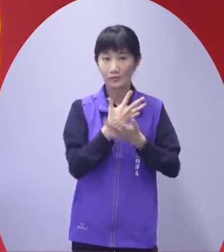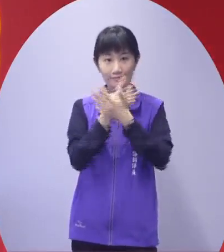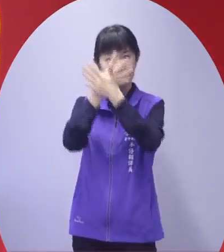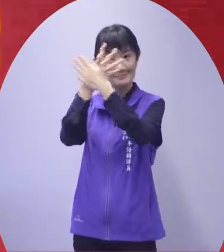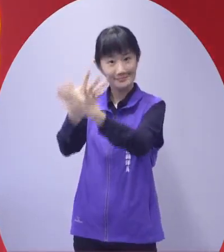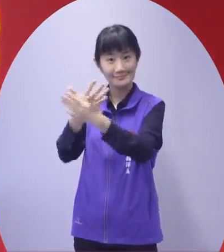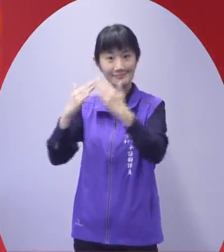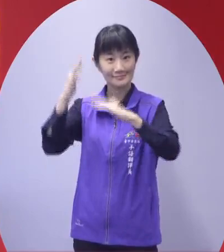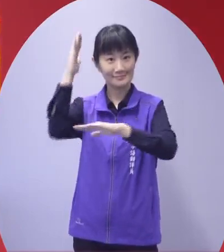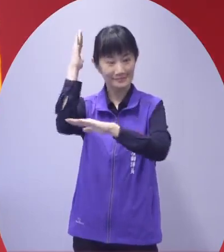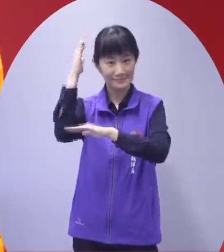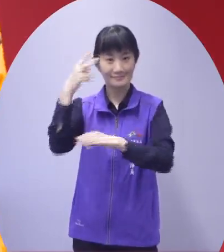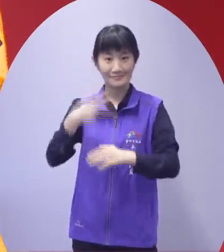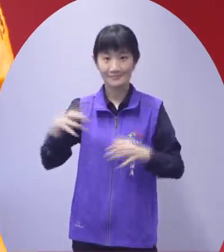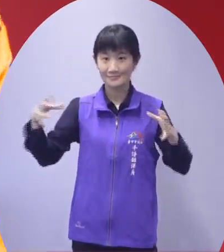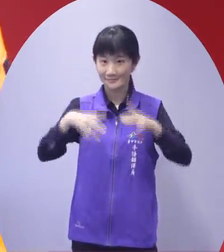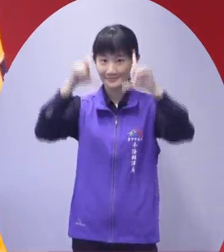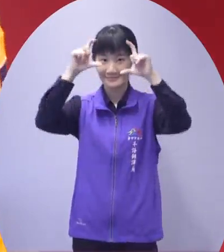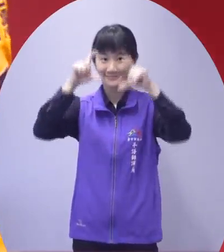并合影。